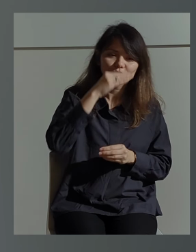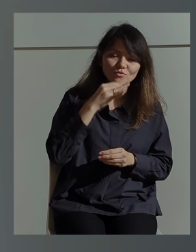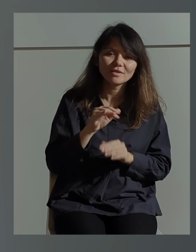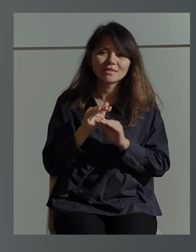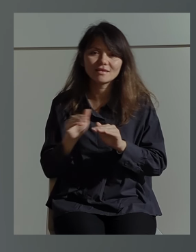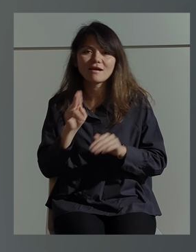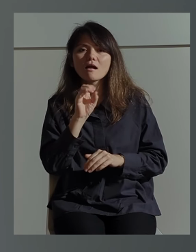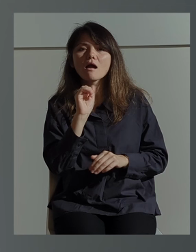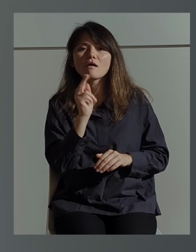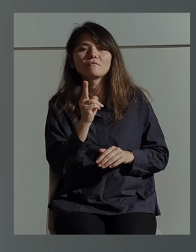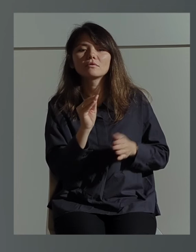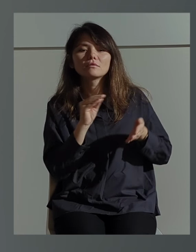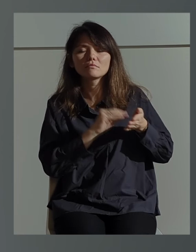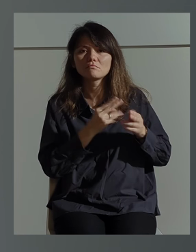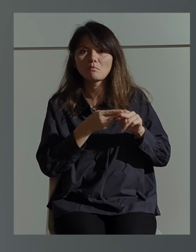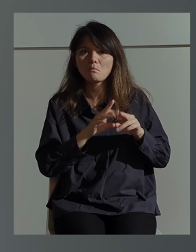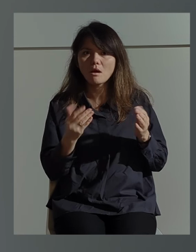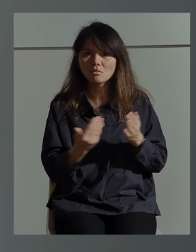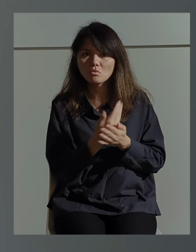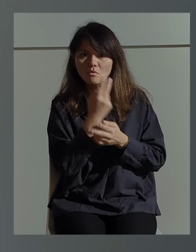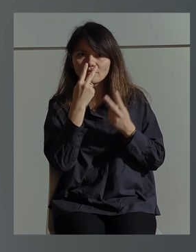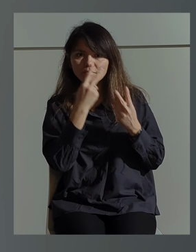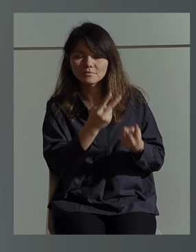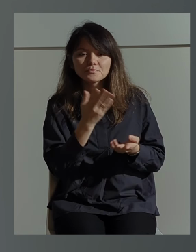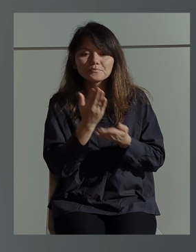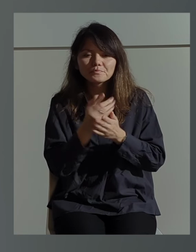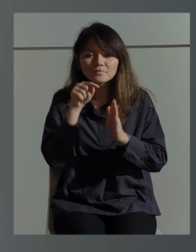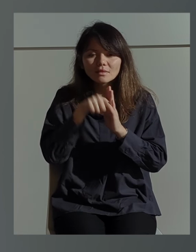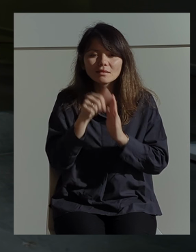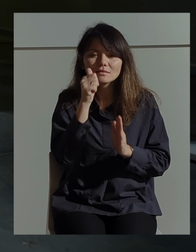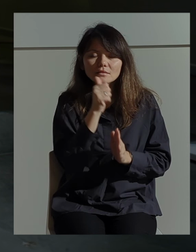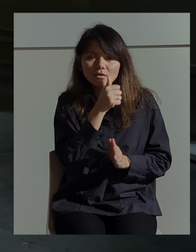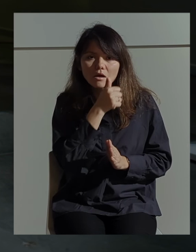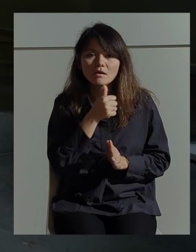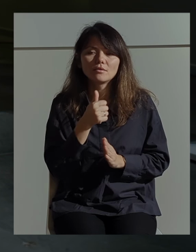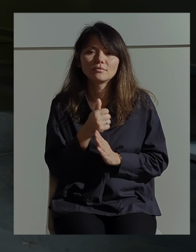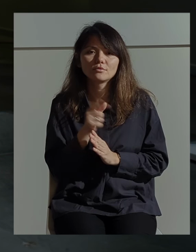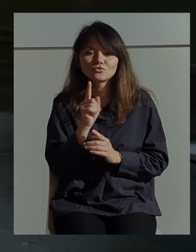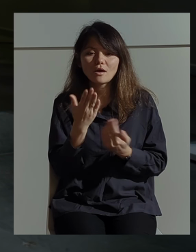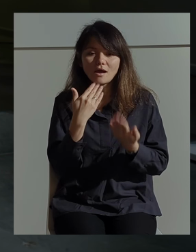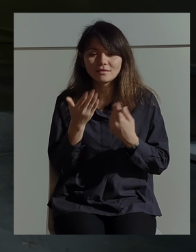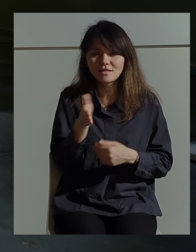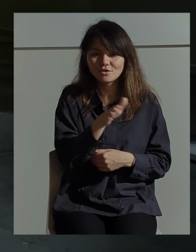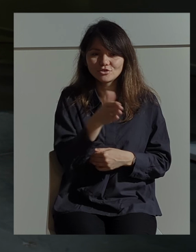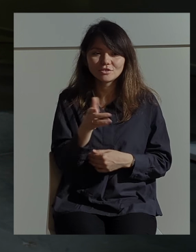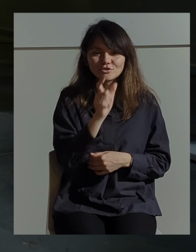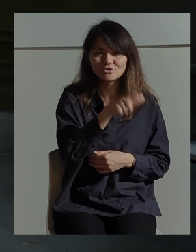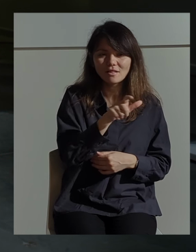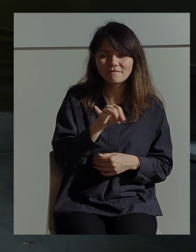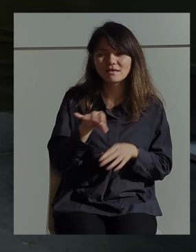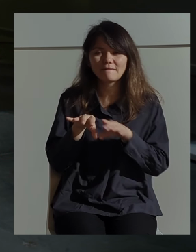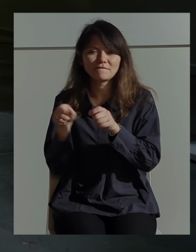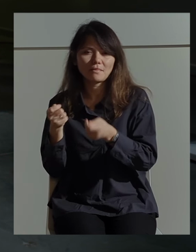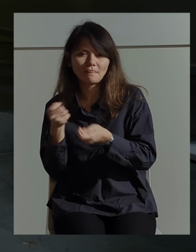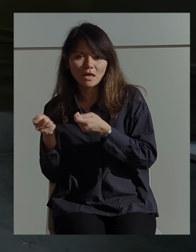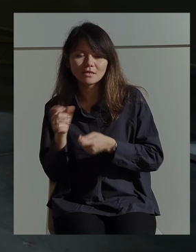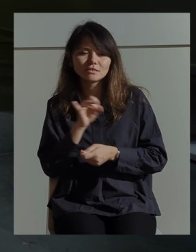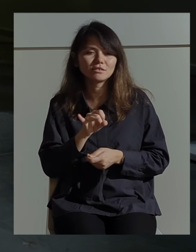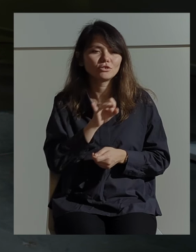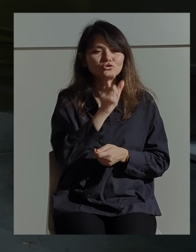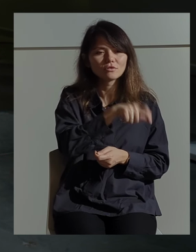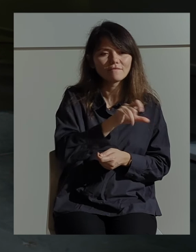кавка ставят по-новому то есть здесь есть та интуиция что взаимоотношения человека с властью взаимоотношения человека с